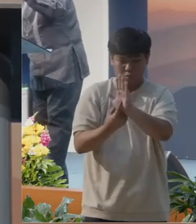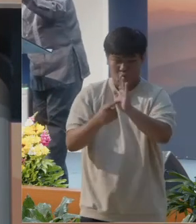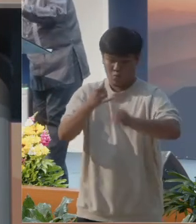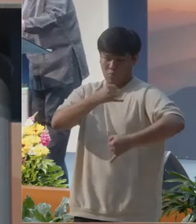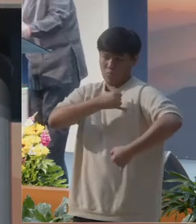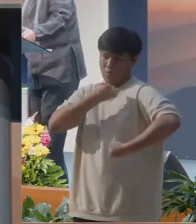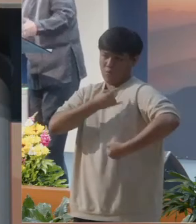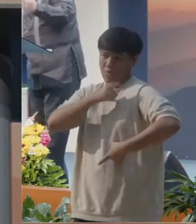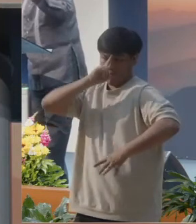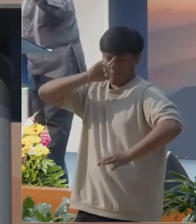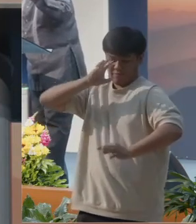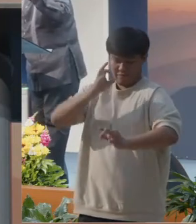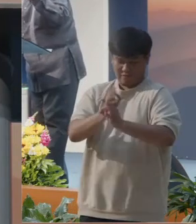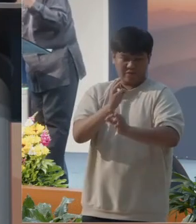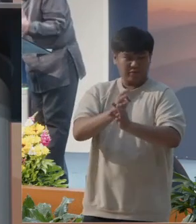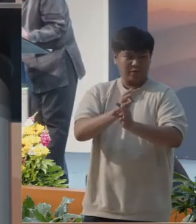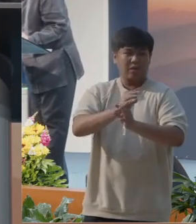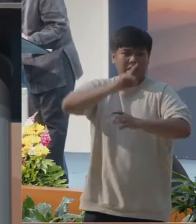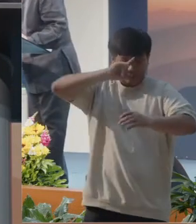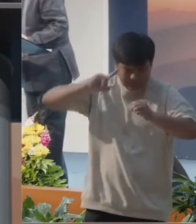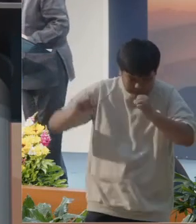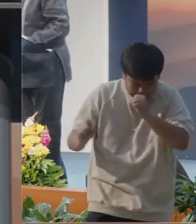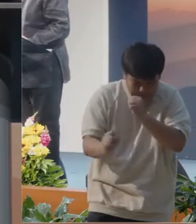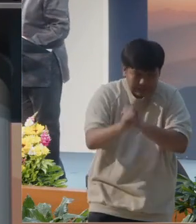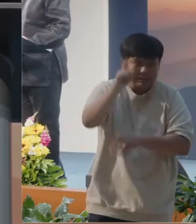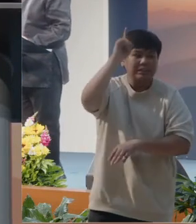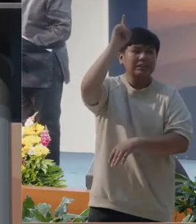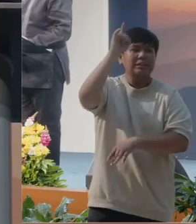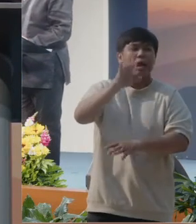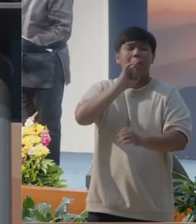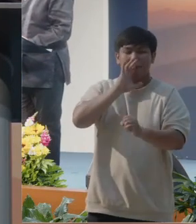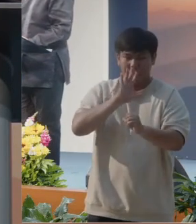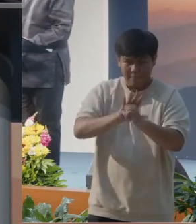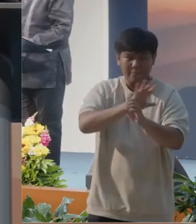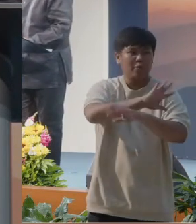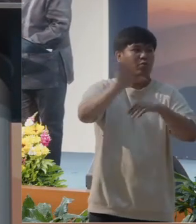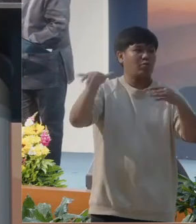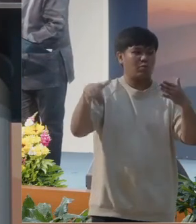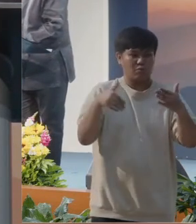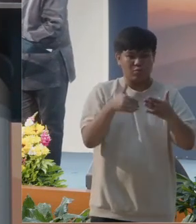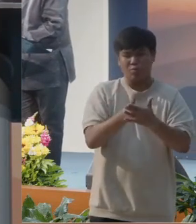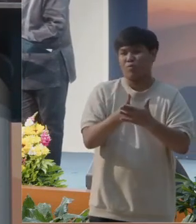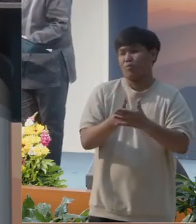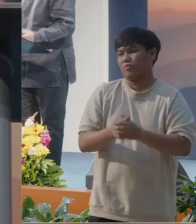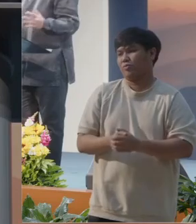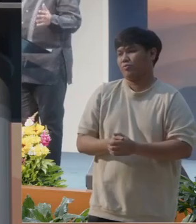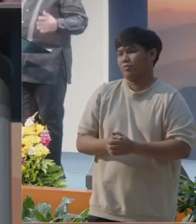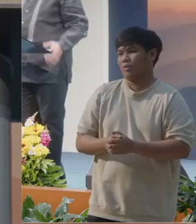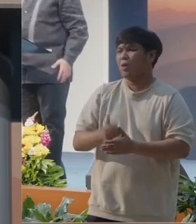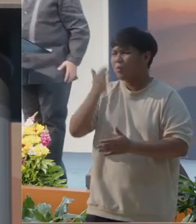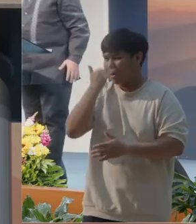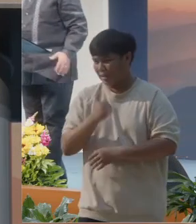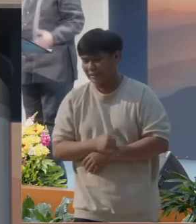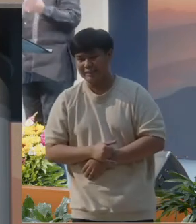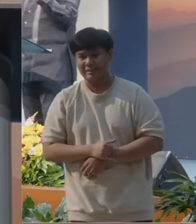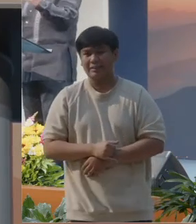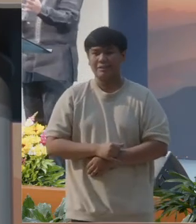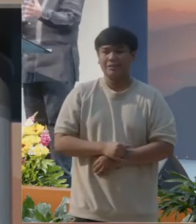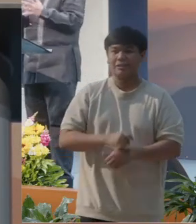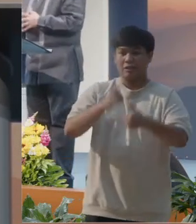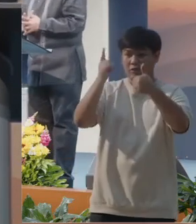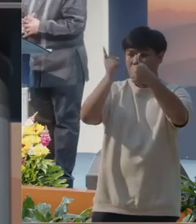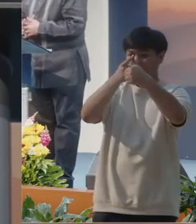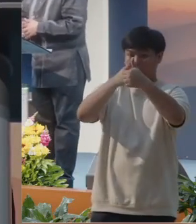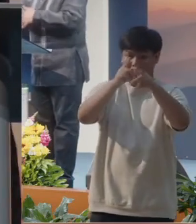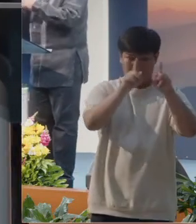sa pagiging tapat at pagtitiwala sa mga pangako ng utos ng Diyos. Bakit po? Una, yung